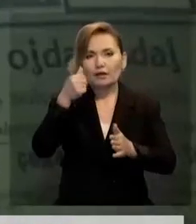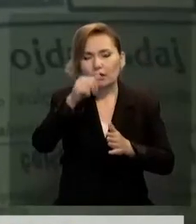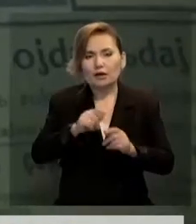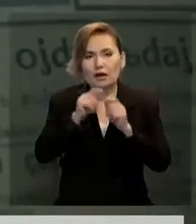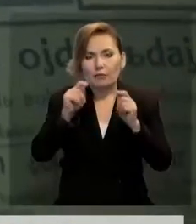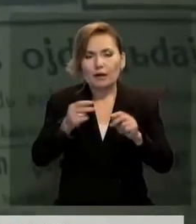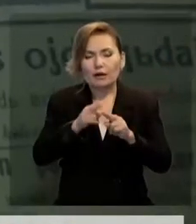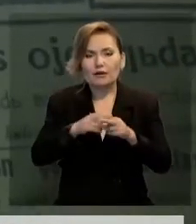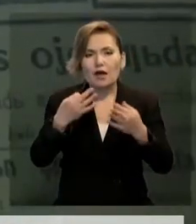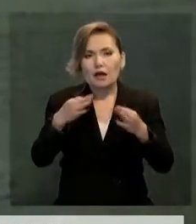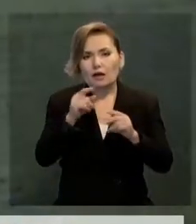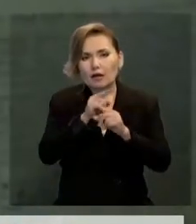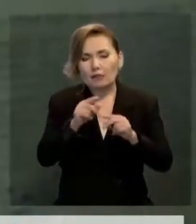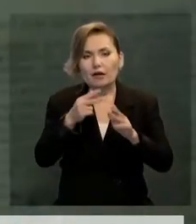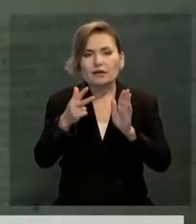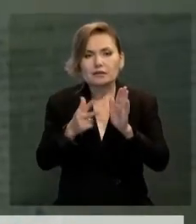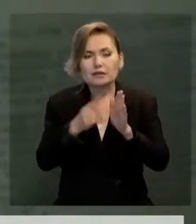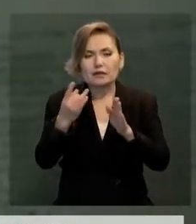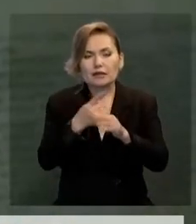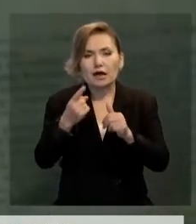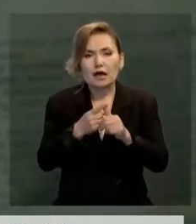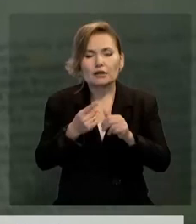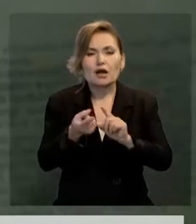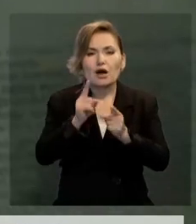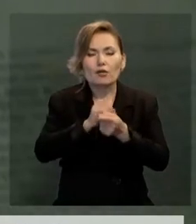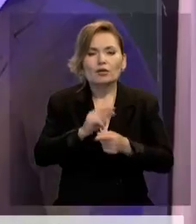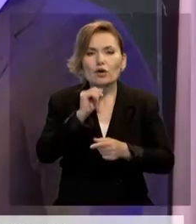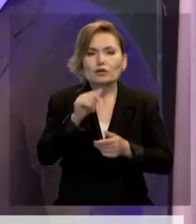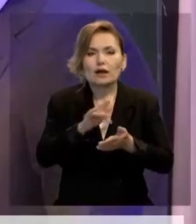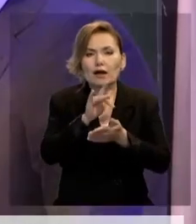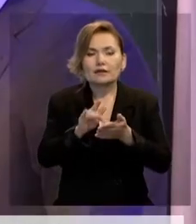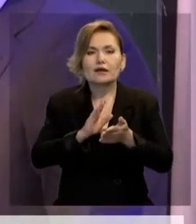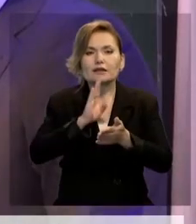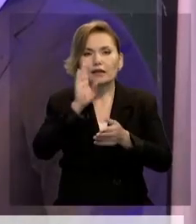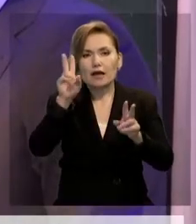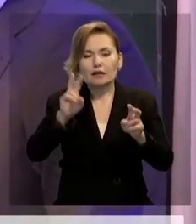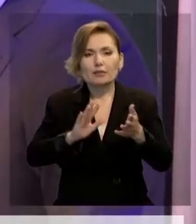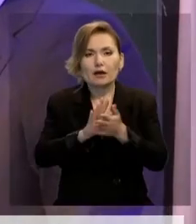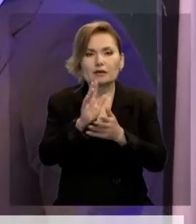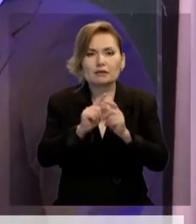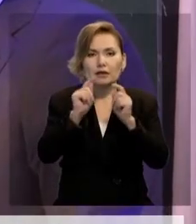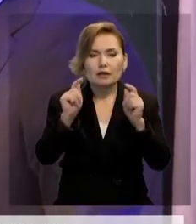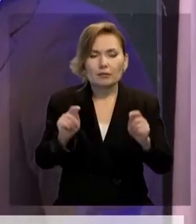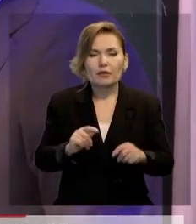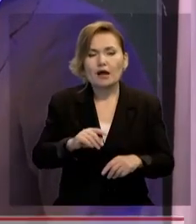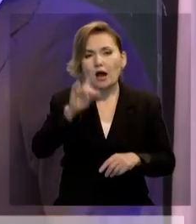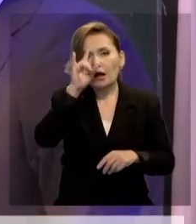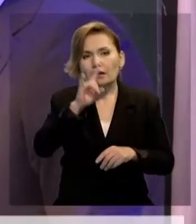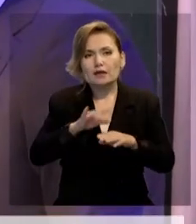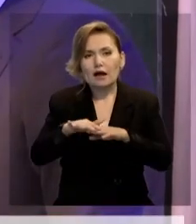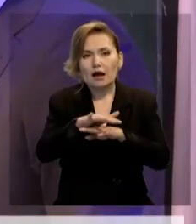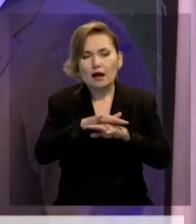Сөйтіп егемендік алғанымызға дейін атауы 8 рет өзгеріп, ақыры Қостанай таңы деген атпен таралды. Газетіміз еліміздің талайлы тағдырын халқымен бірге